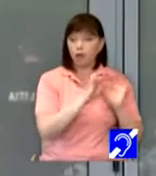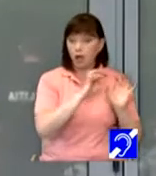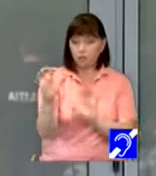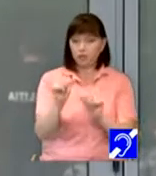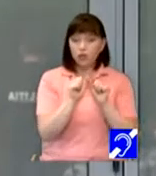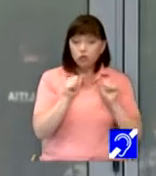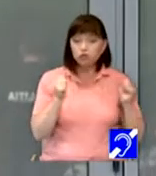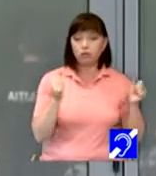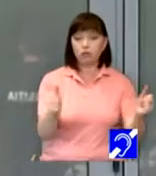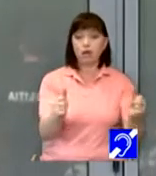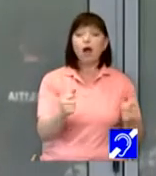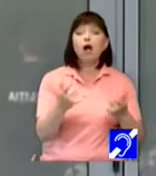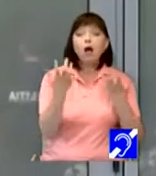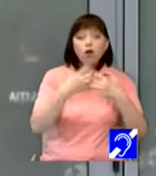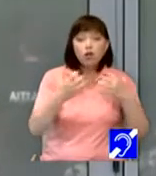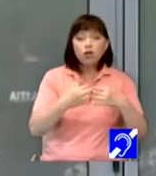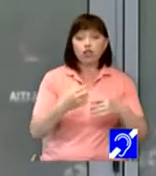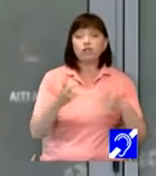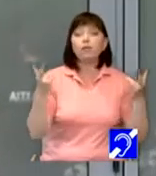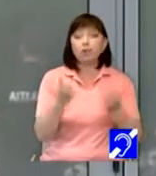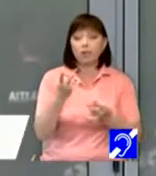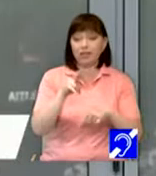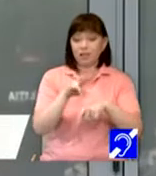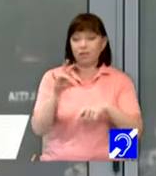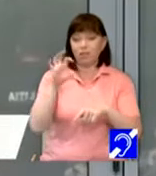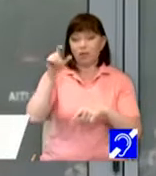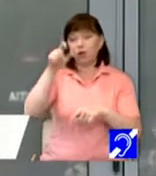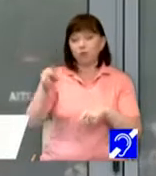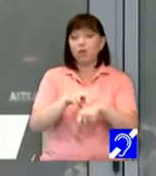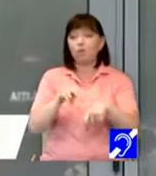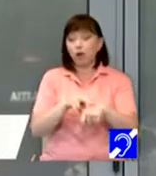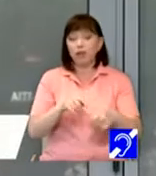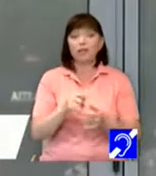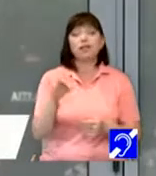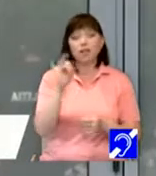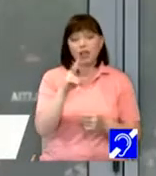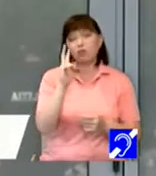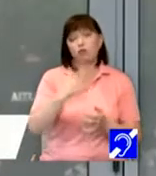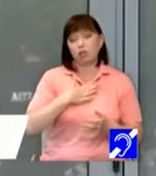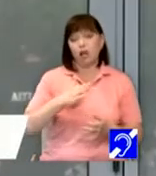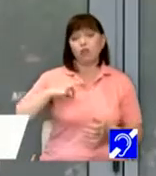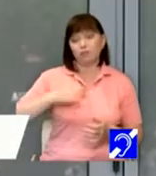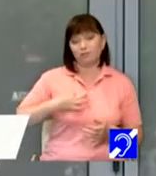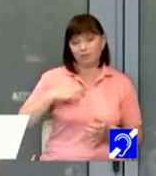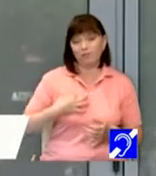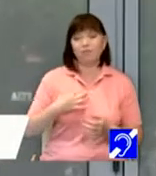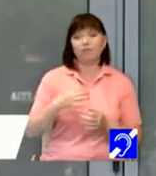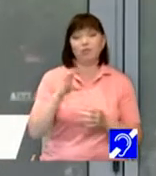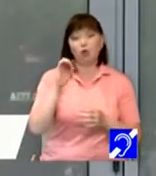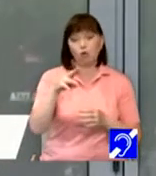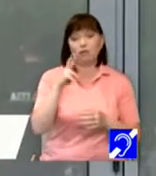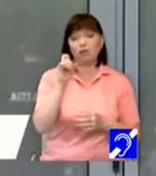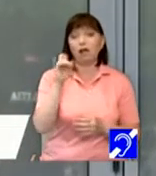va fi asigurat cu acel număr de polițiști și nu doar polițiști, inclusiv și colegii noștri de la Inspectoratul General